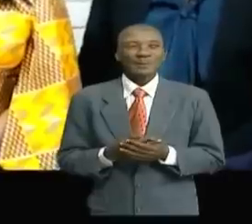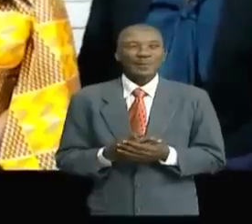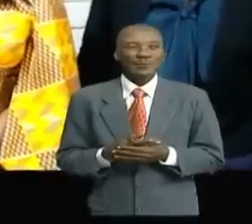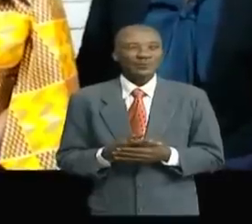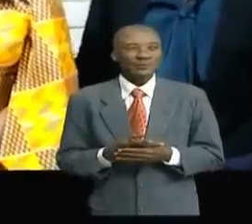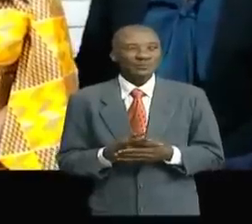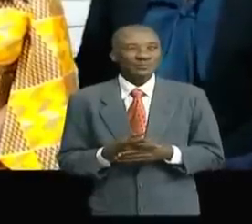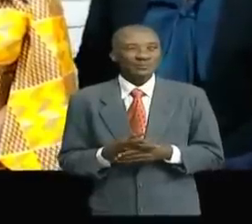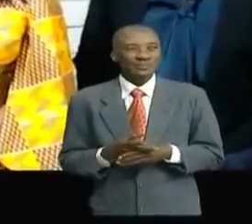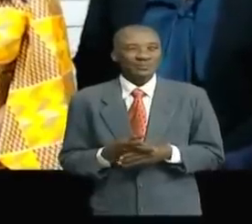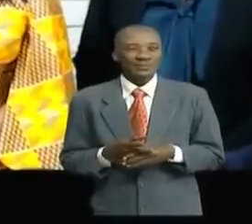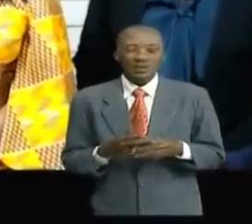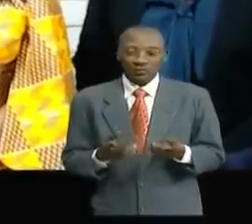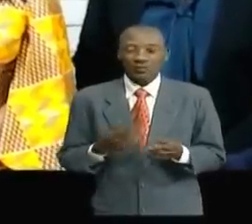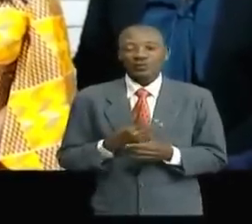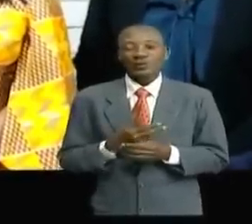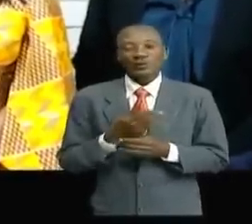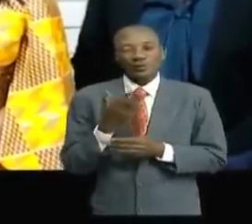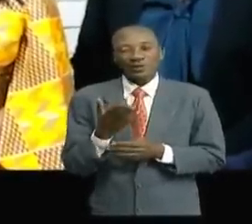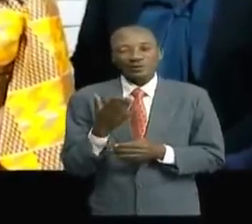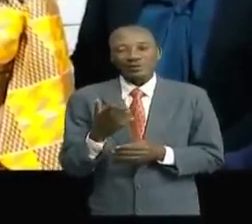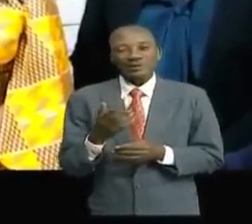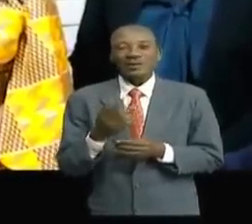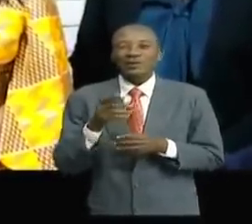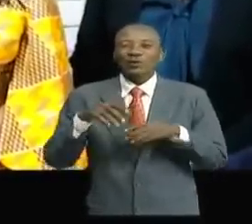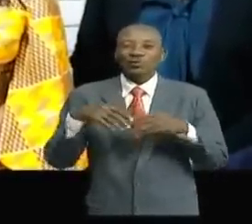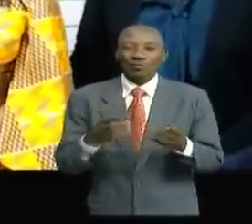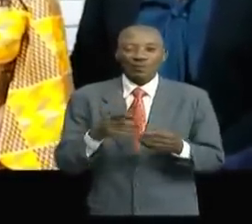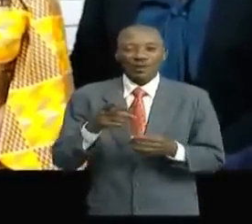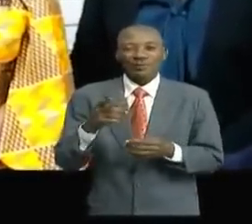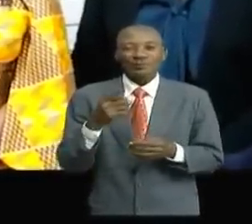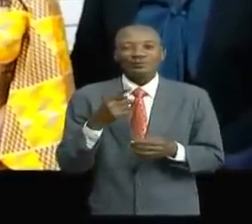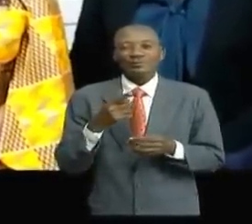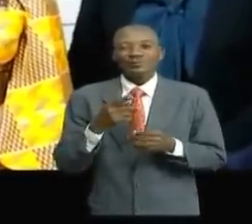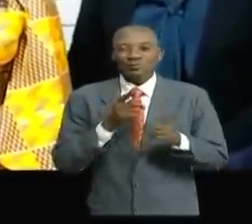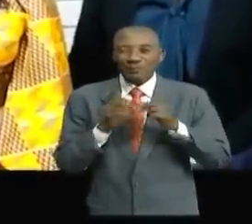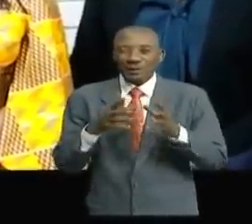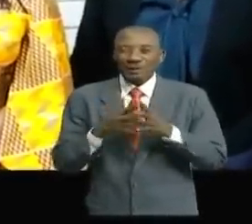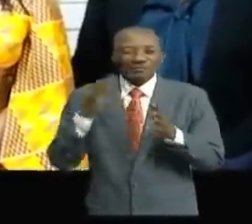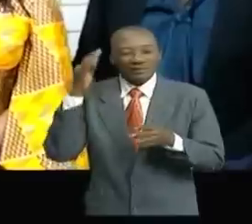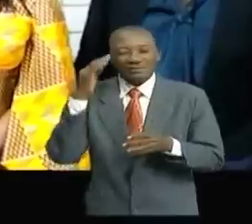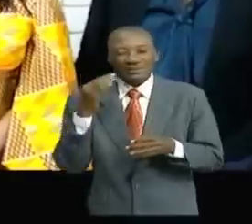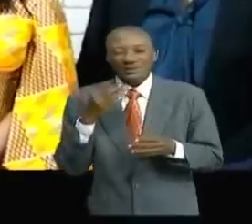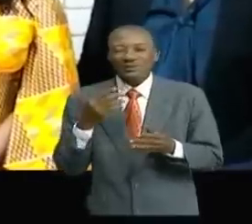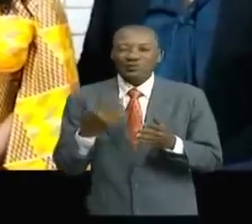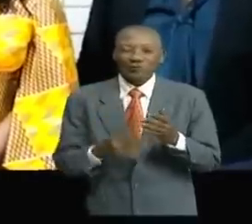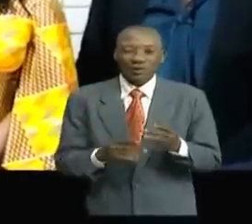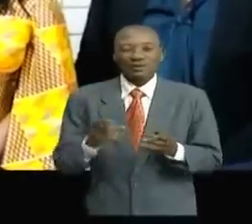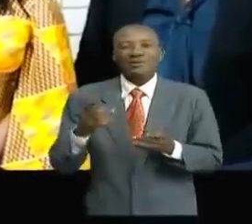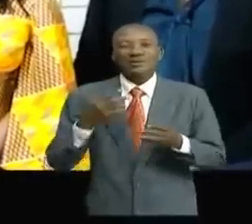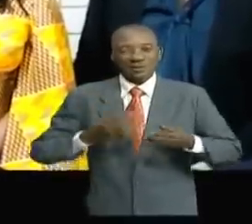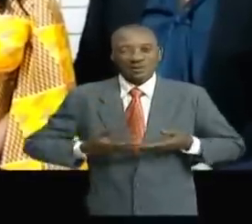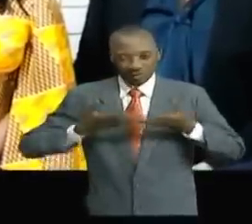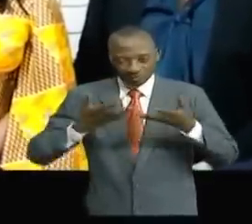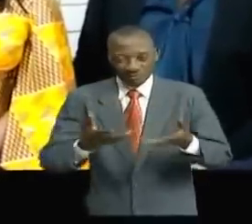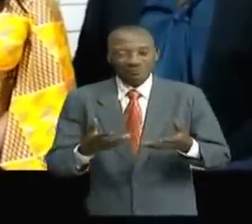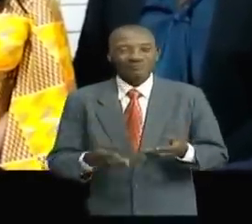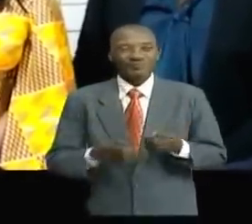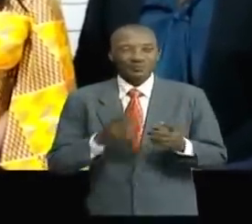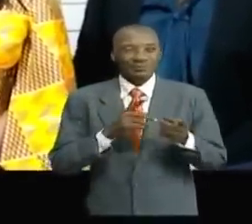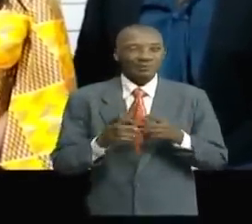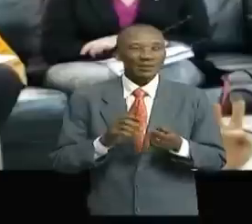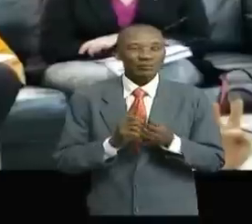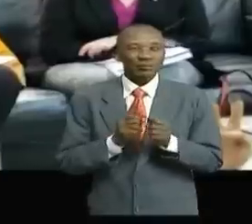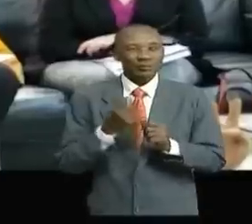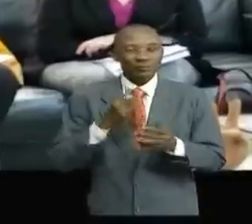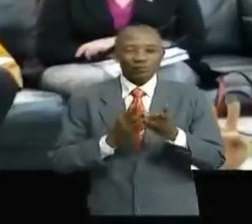Ceci était notre première conversation, donc on va continuer les discussions avec Madame la ministre pour voir comment concrétiser nos